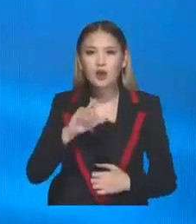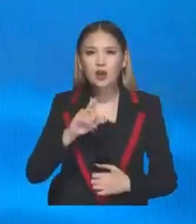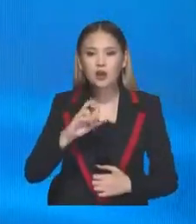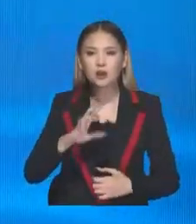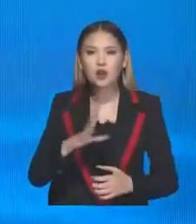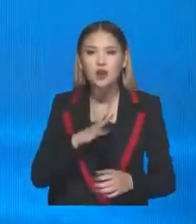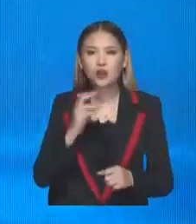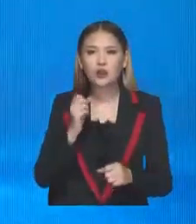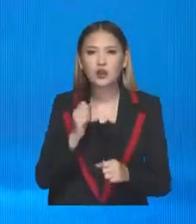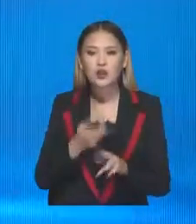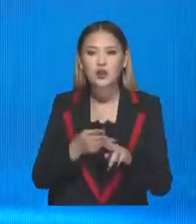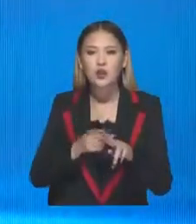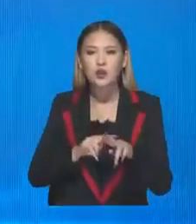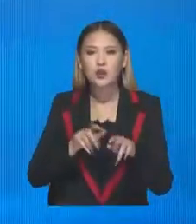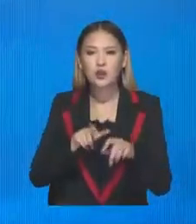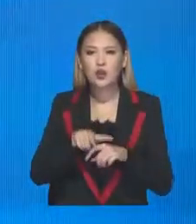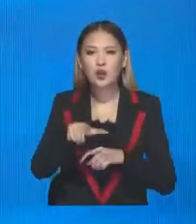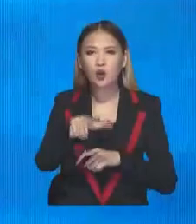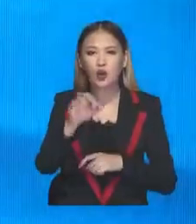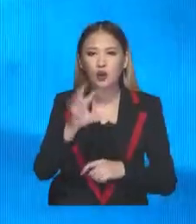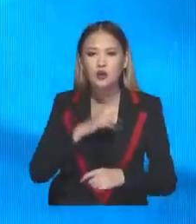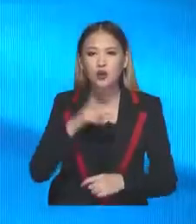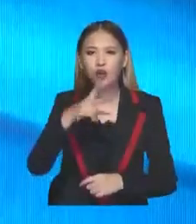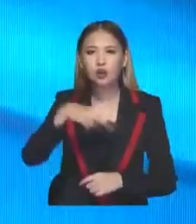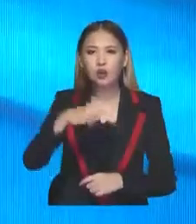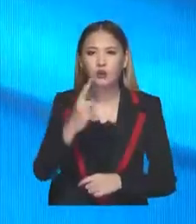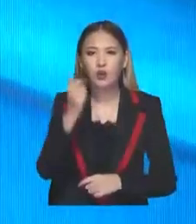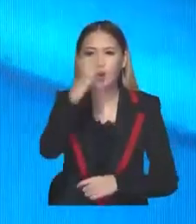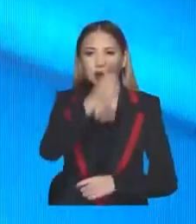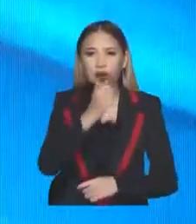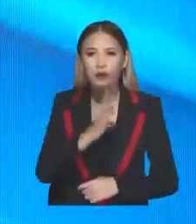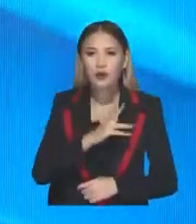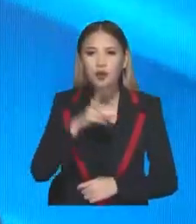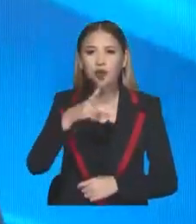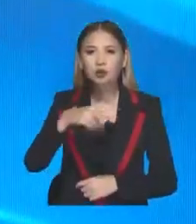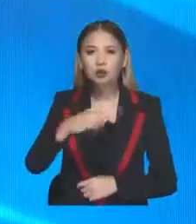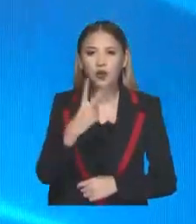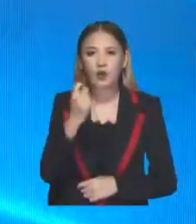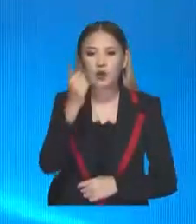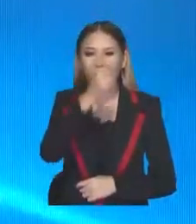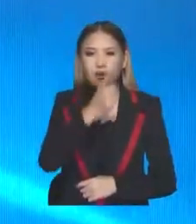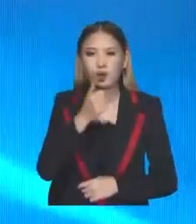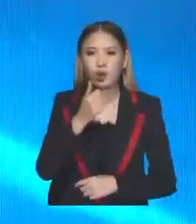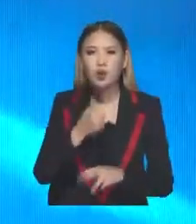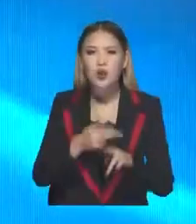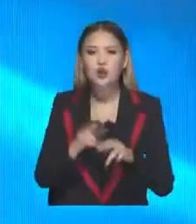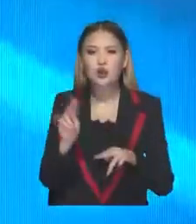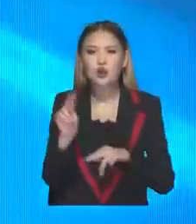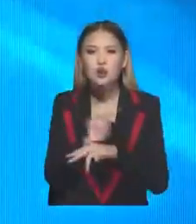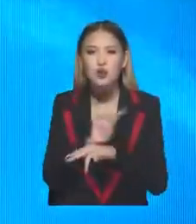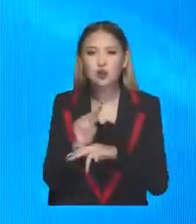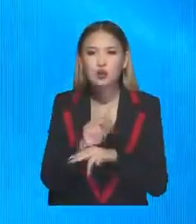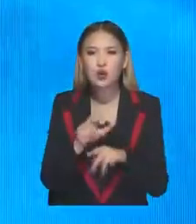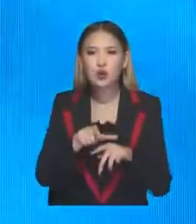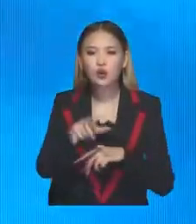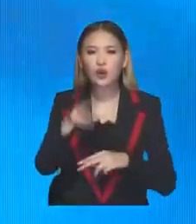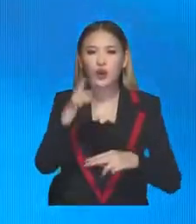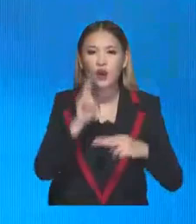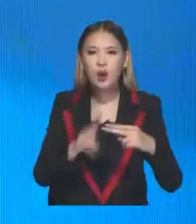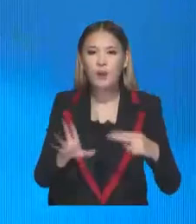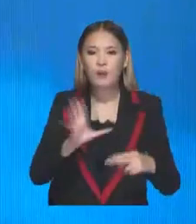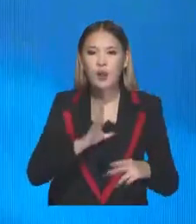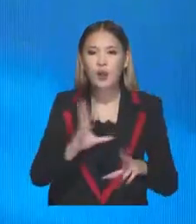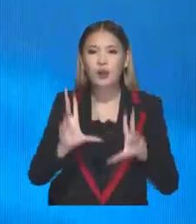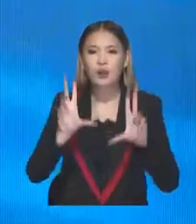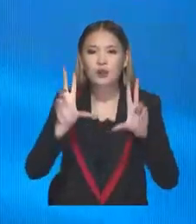тас жолы. Жергілікті әкімдік алдымен 2021 жылы, кейін 2022 жылы жөндеу жұмыстары аяқталады деп